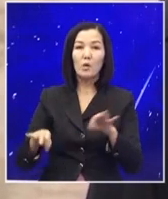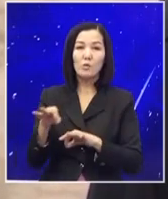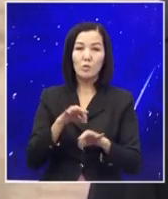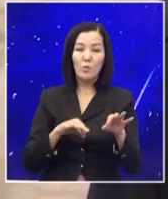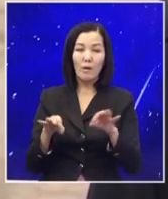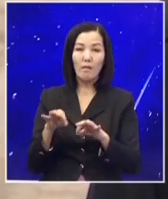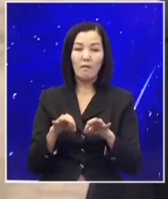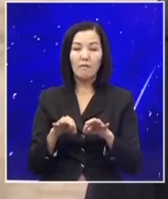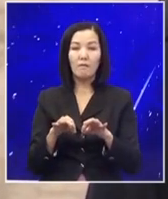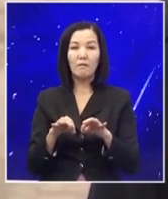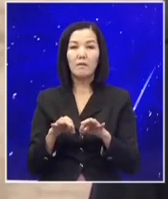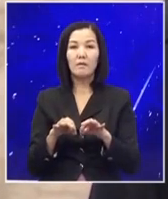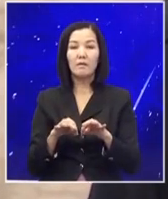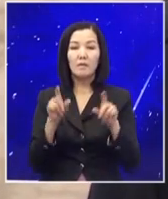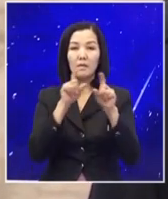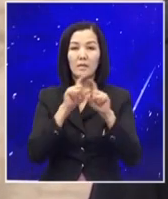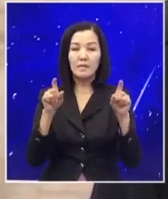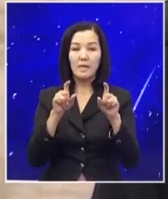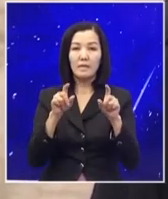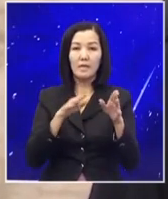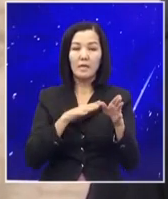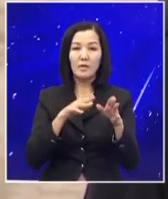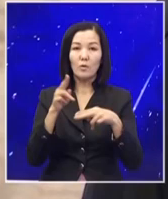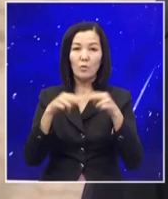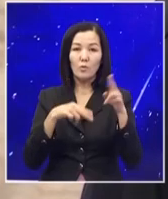жобалық нысандар жүргізілуде.